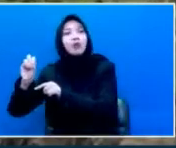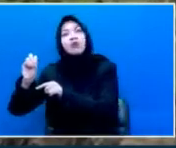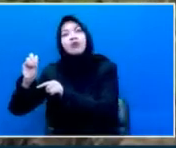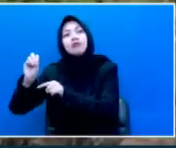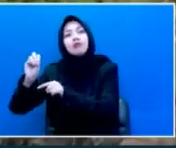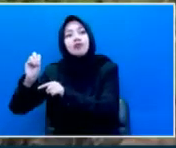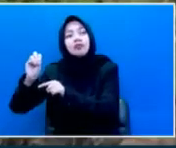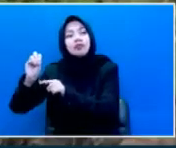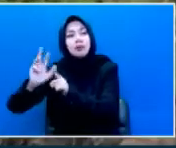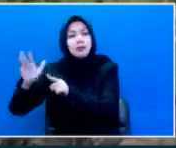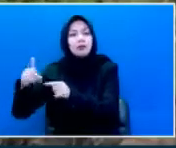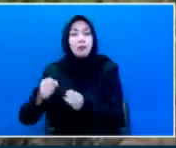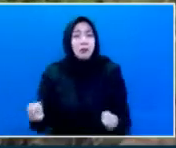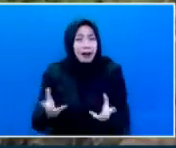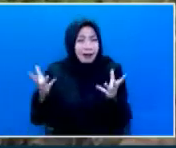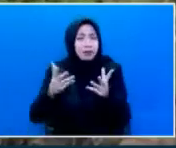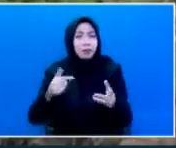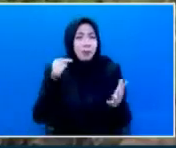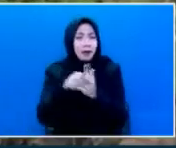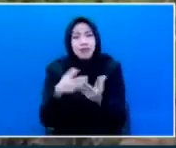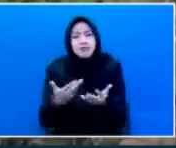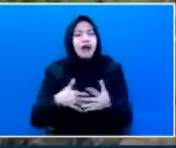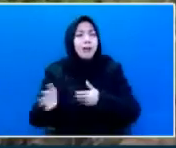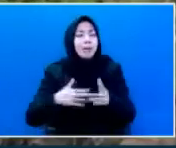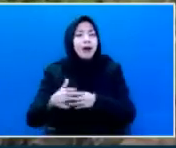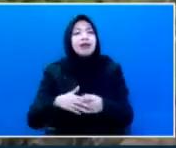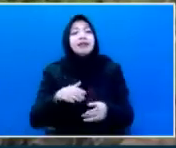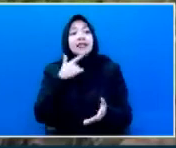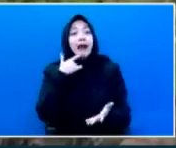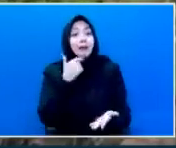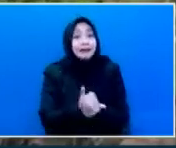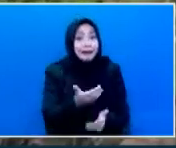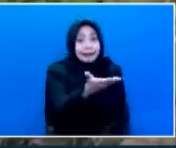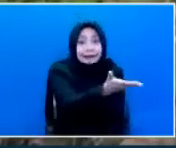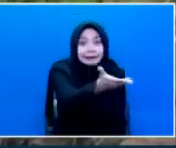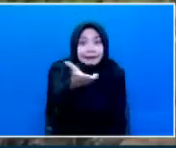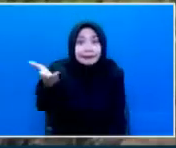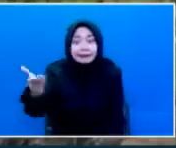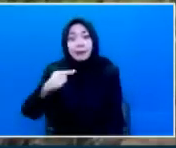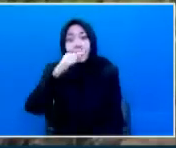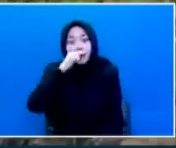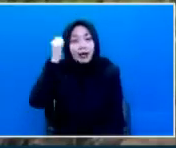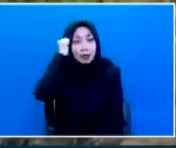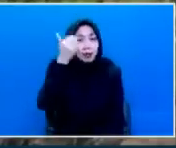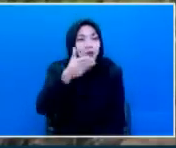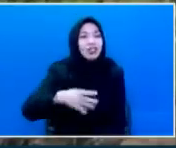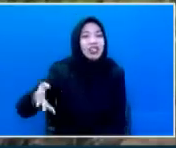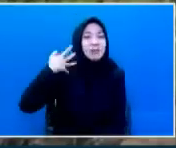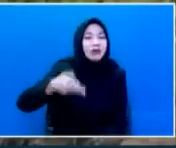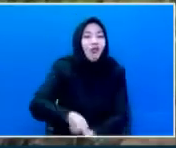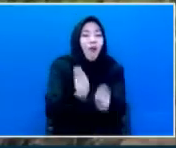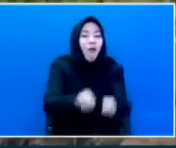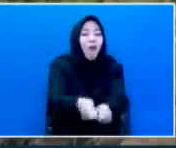agak-agak panas kan enggak apa-apa yang paling penting Bapak jangan Bapak Ibu jangan beli kipas